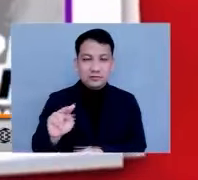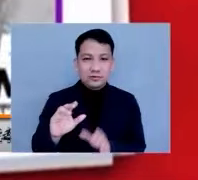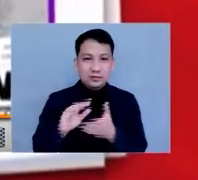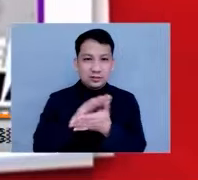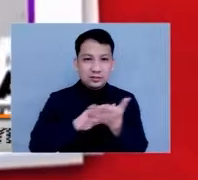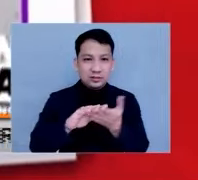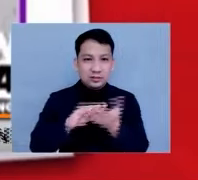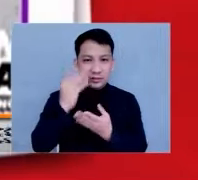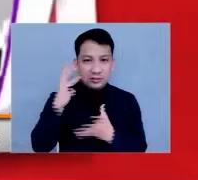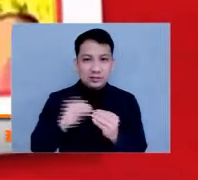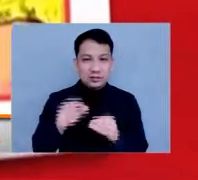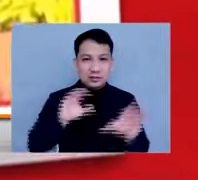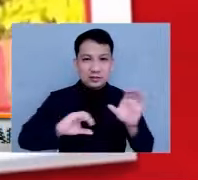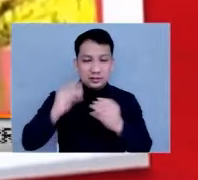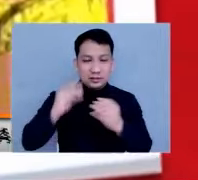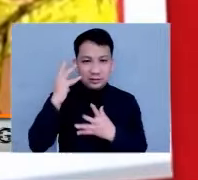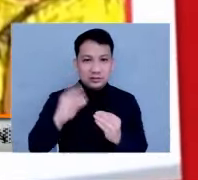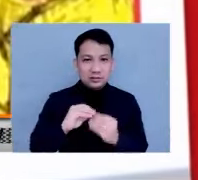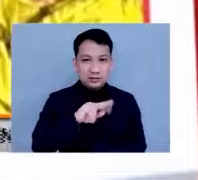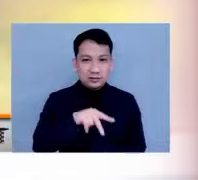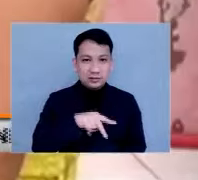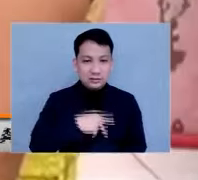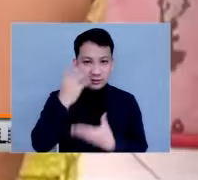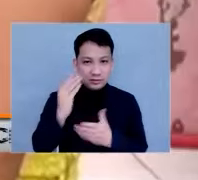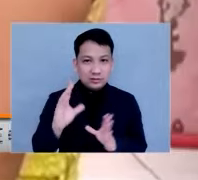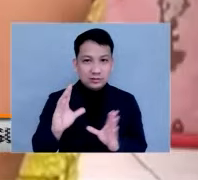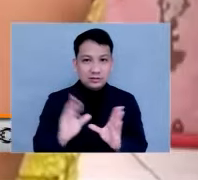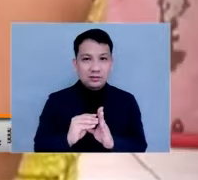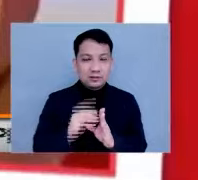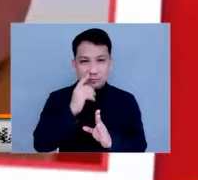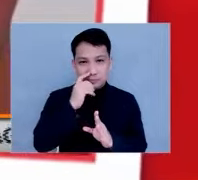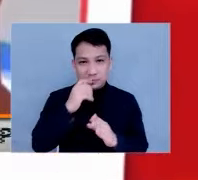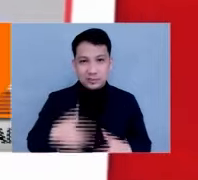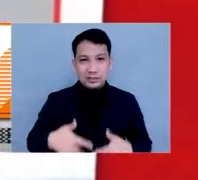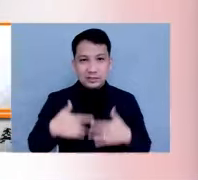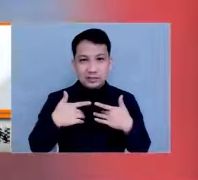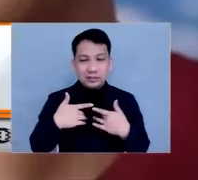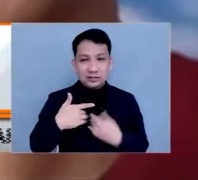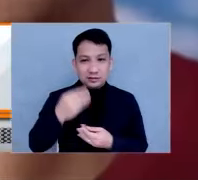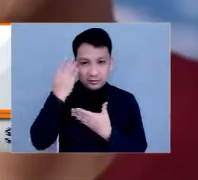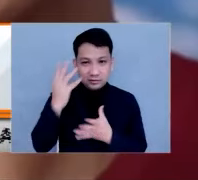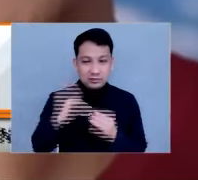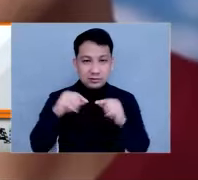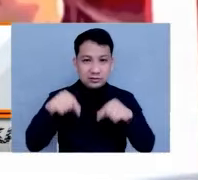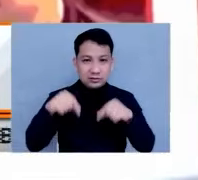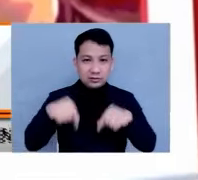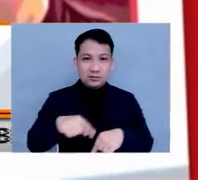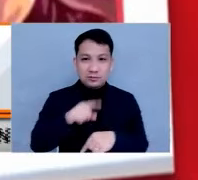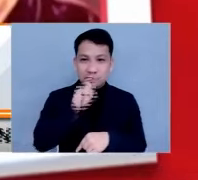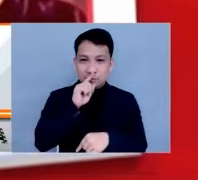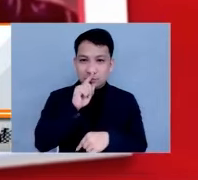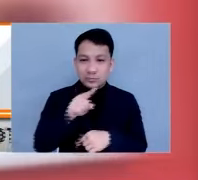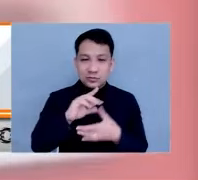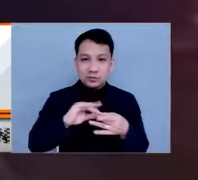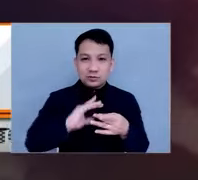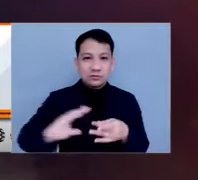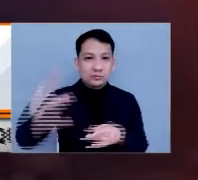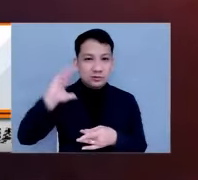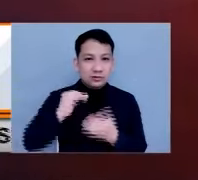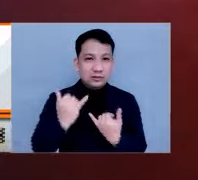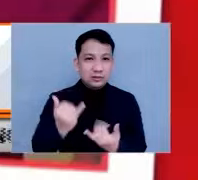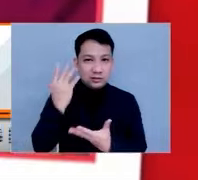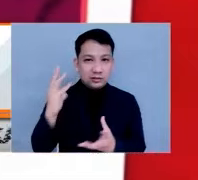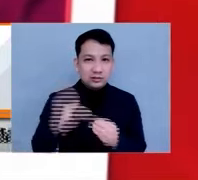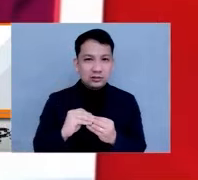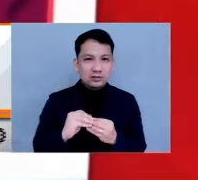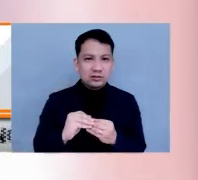ibabahagi ng celebrities at personalidad ang kanilang mga buhay malalaman natin dito ang kanilang kwento noon at ngayon at ang